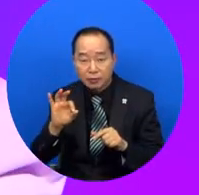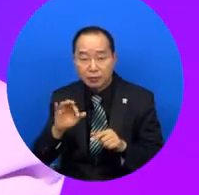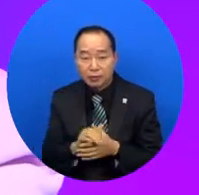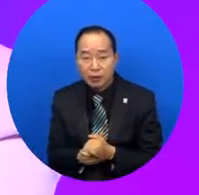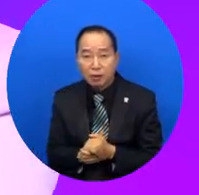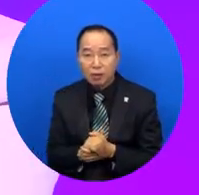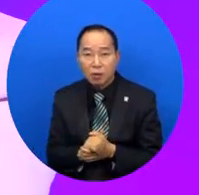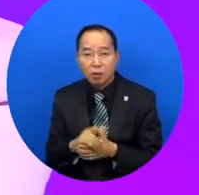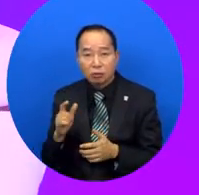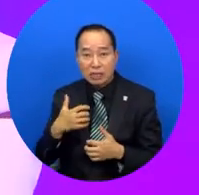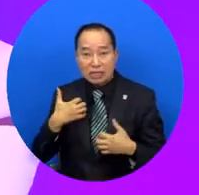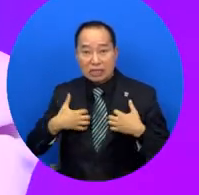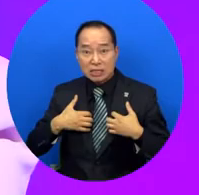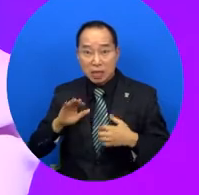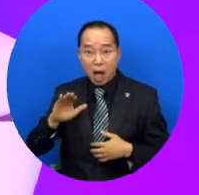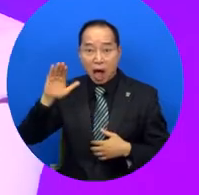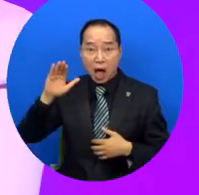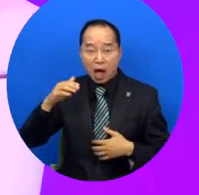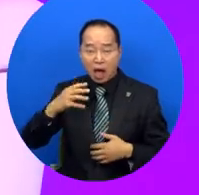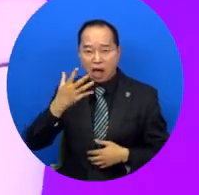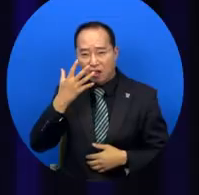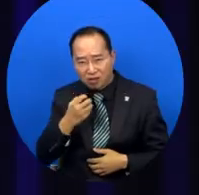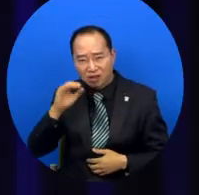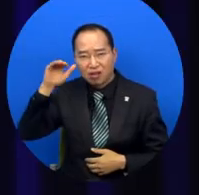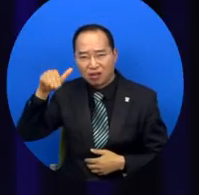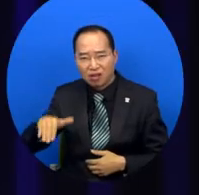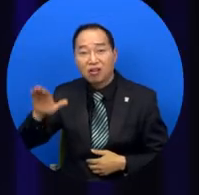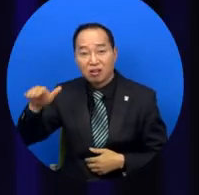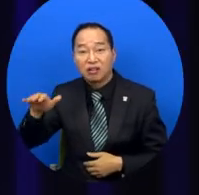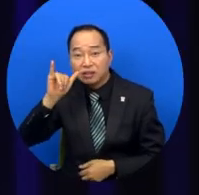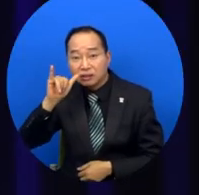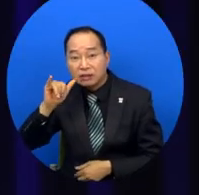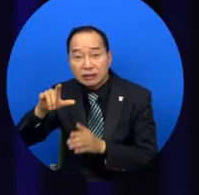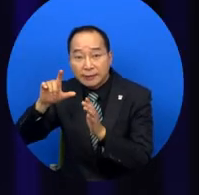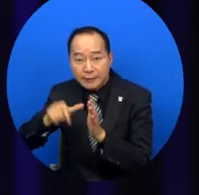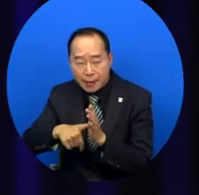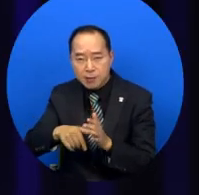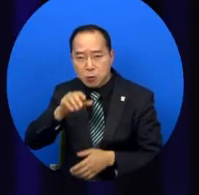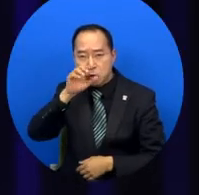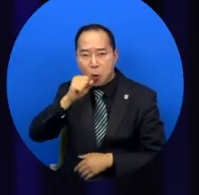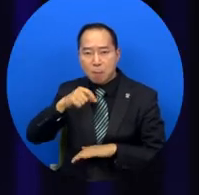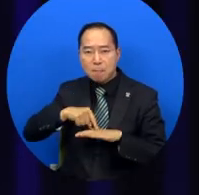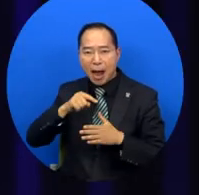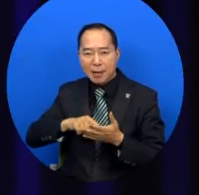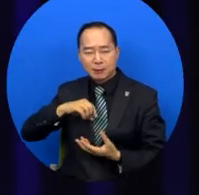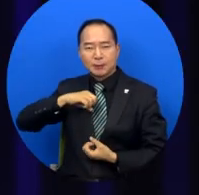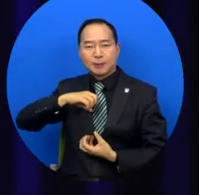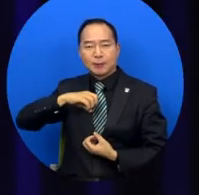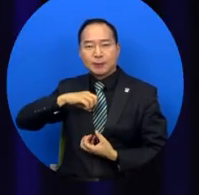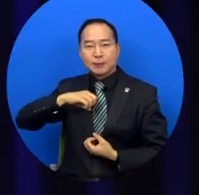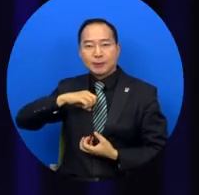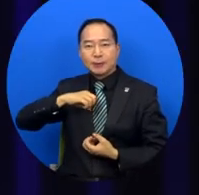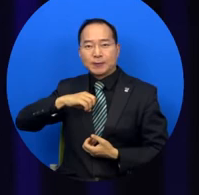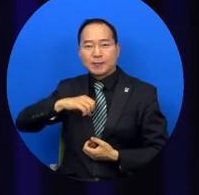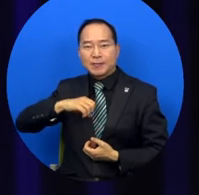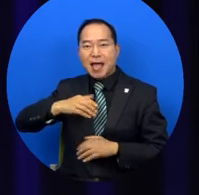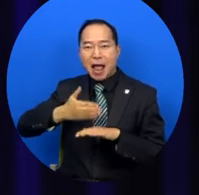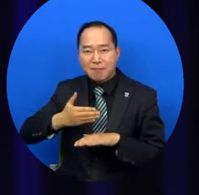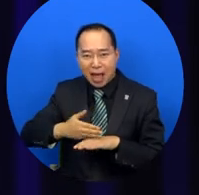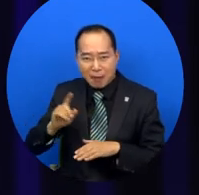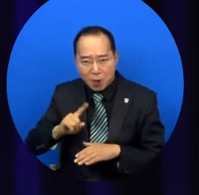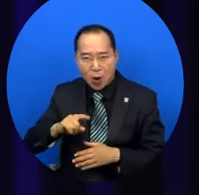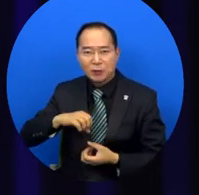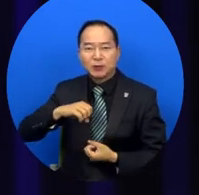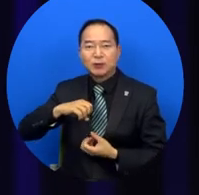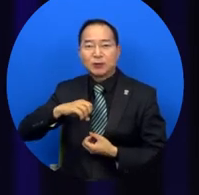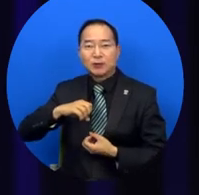up and down, ups and downs가 있을 수밖에 없잖아요. 그때마다 그 긍정의 마음, silver lining이 있다.